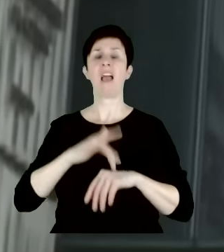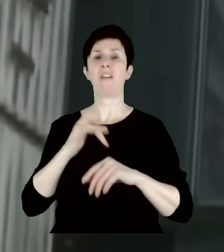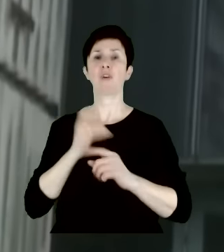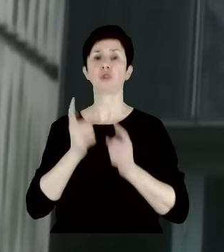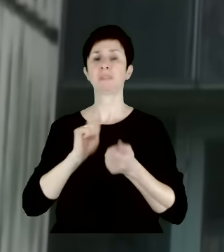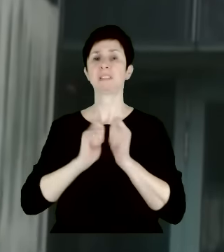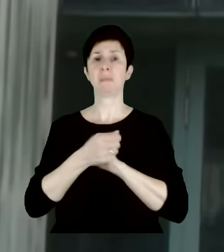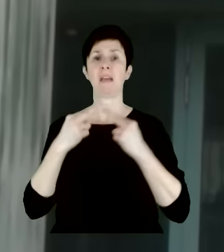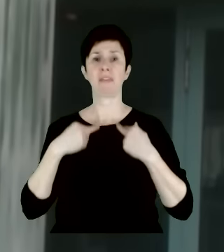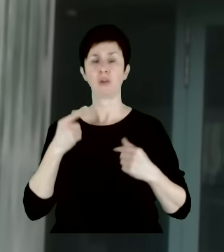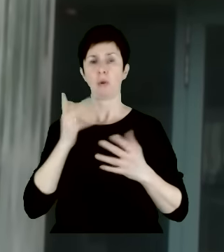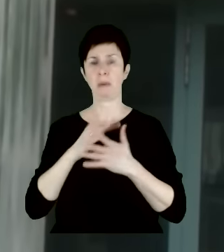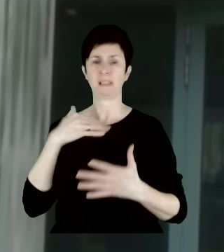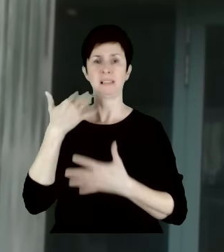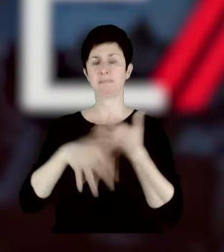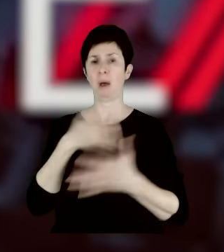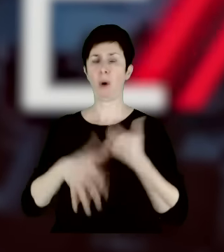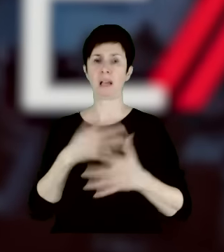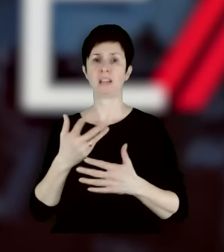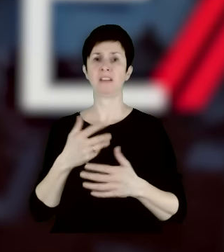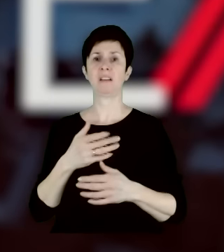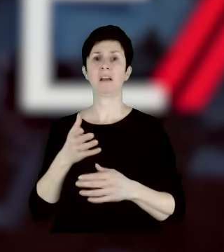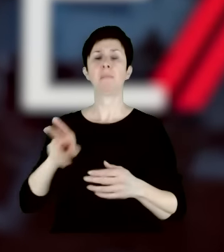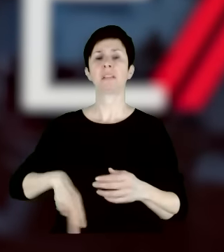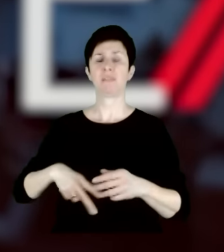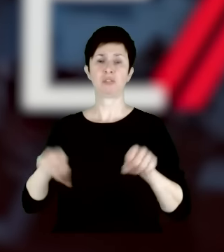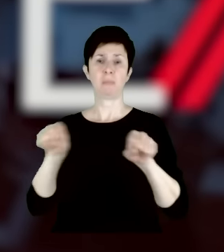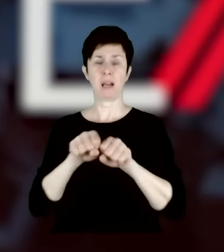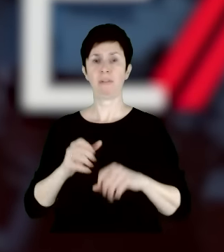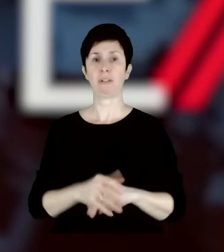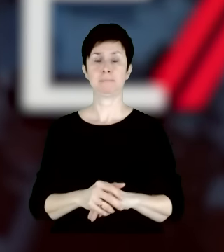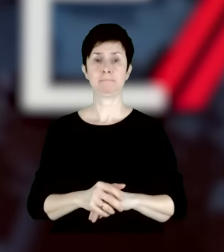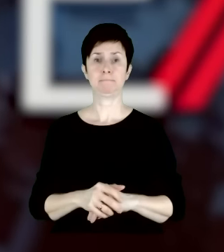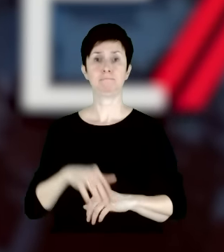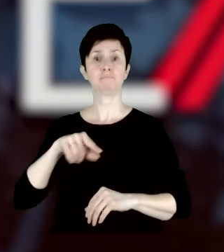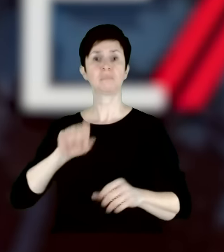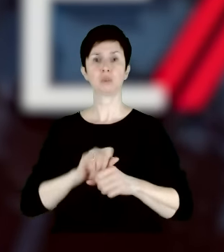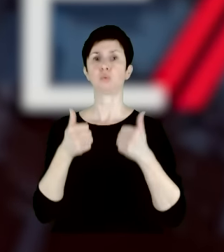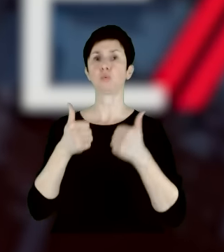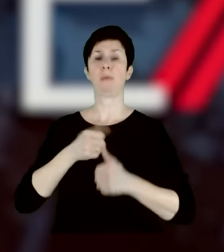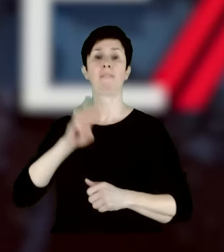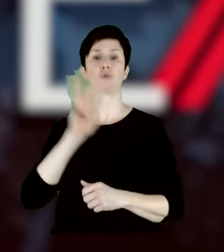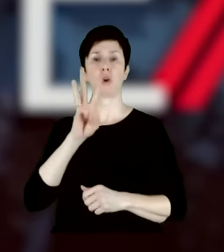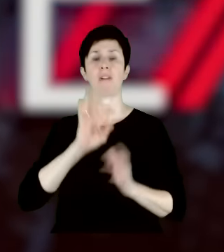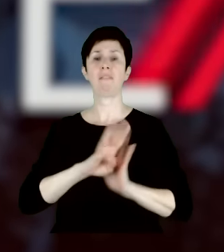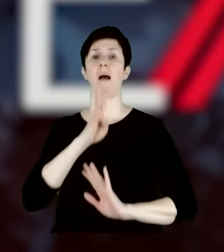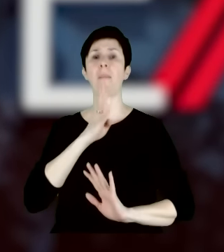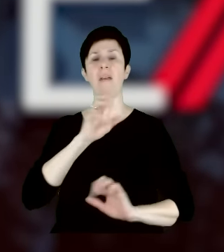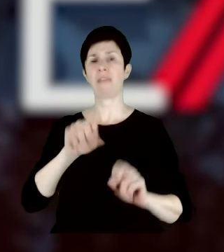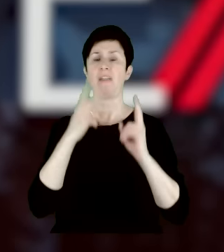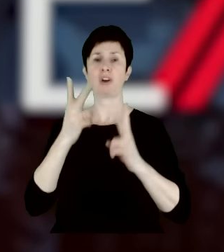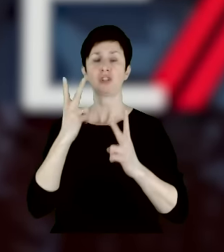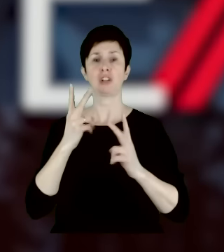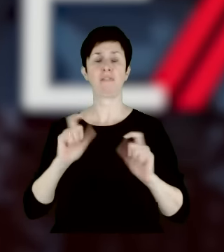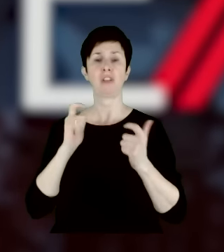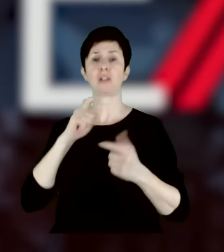będzie dezorganizacja wymiaru sprawiedliwości. Za nami super wtorek w Stanach Zjednoczonych. To jedno z najważniejszych wydarzeń politycznych na amerykańskiej